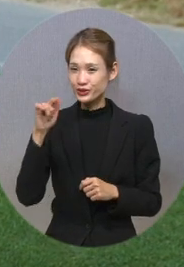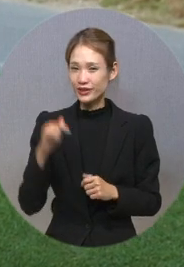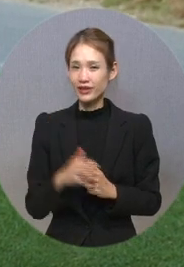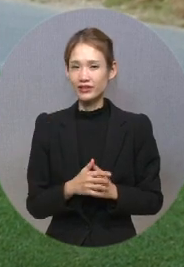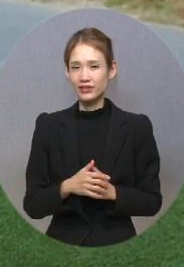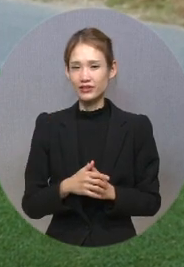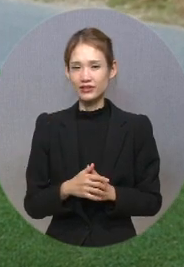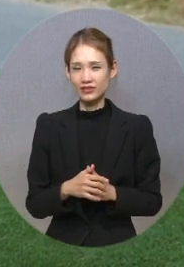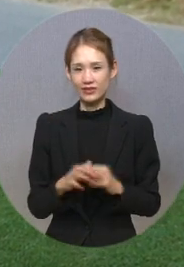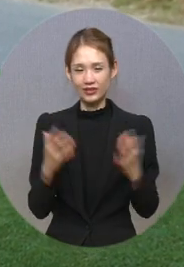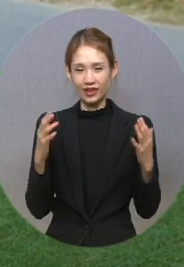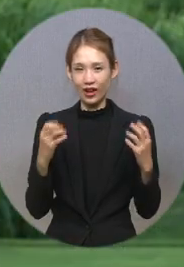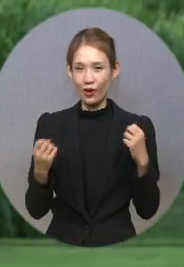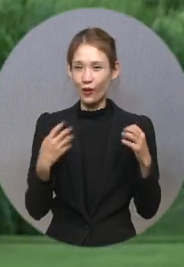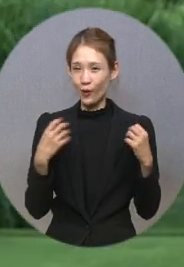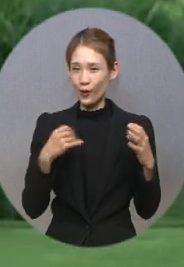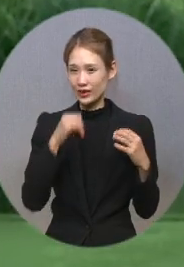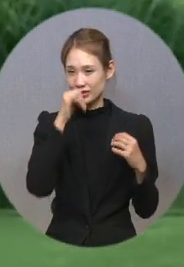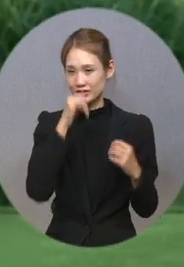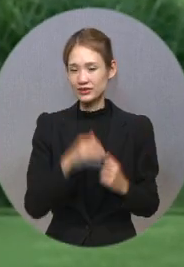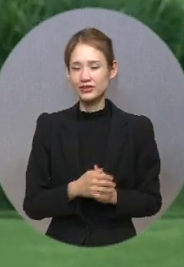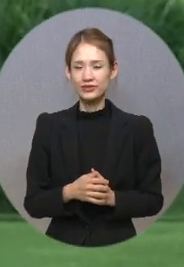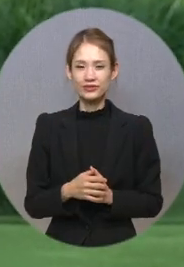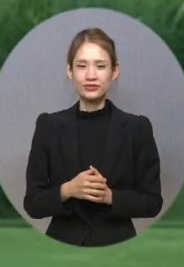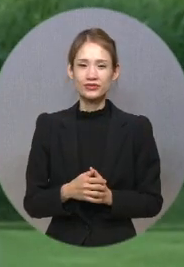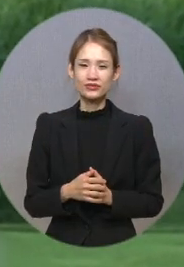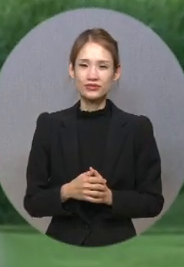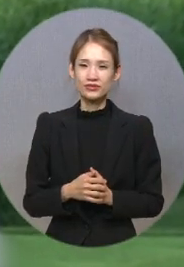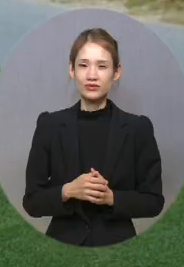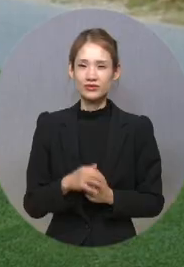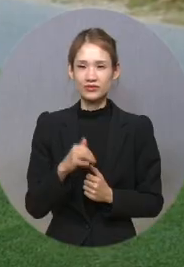할 때 굿샷 그 호응 있잖아. 아